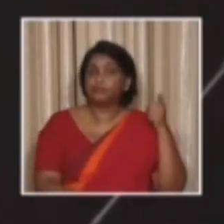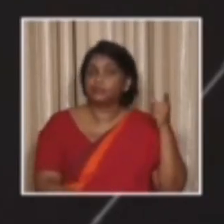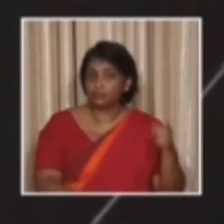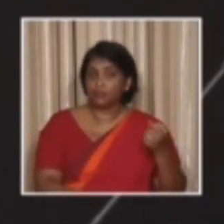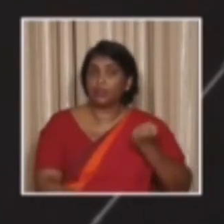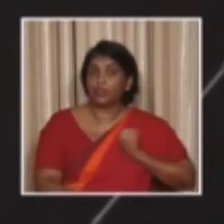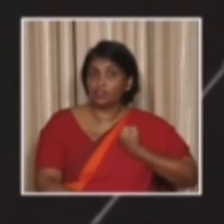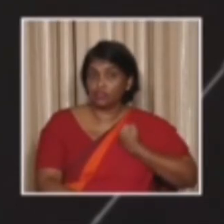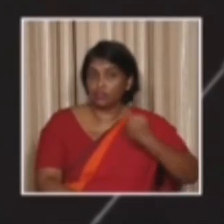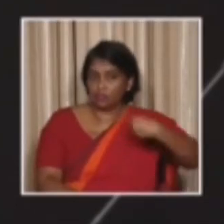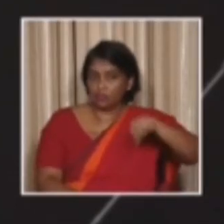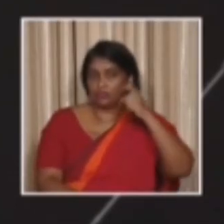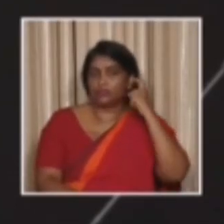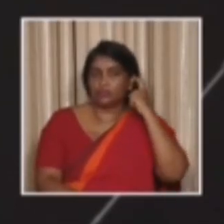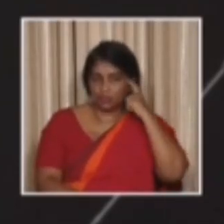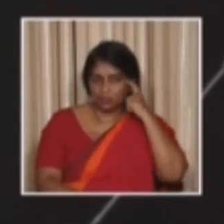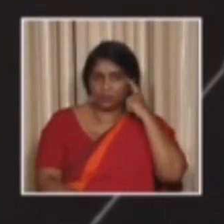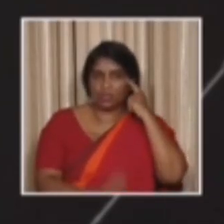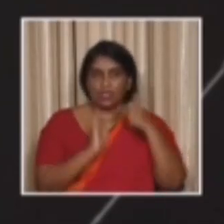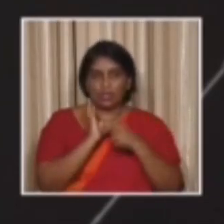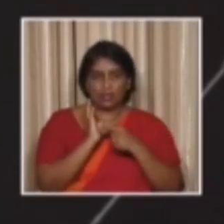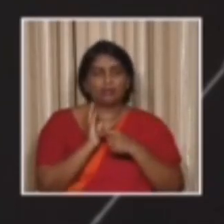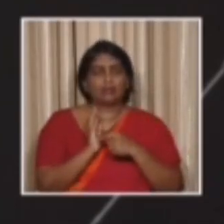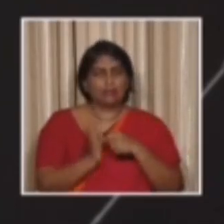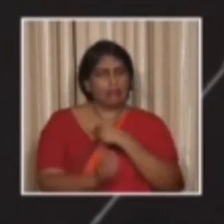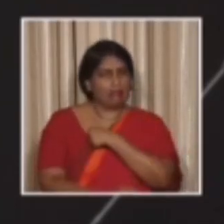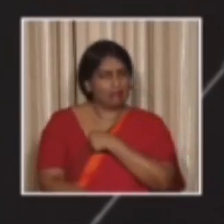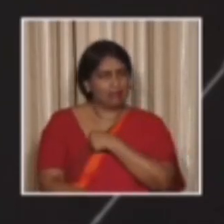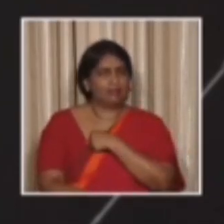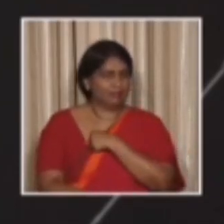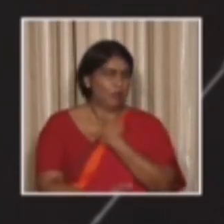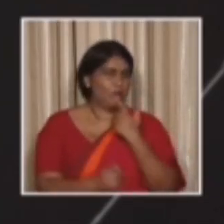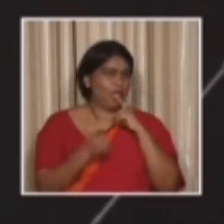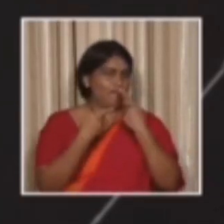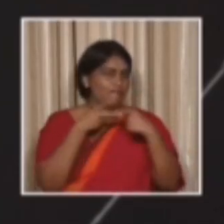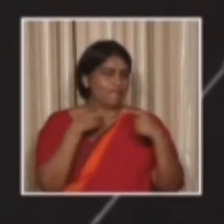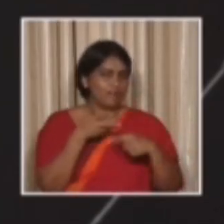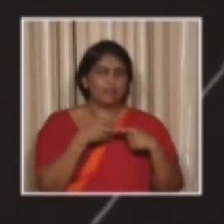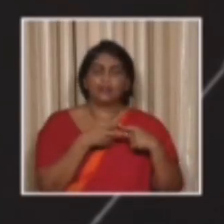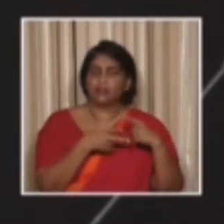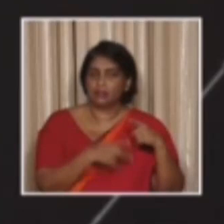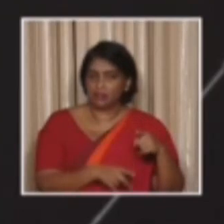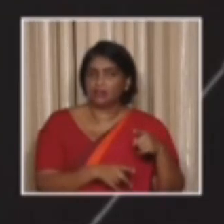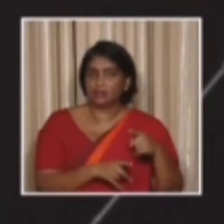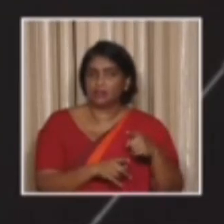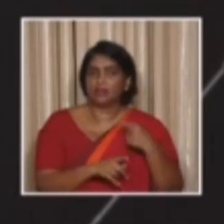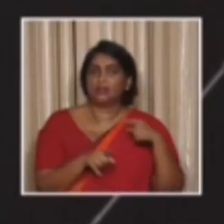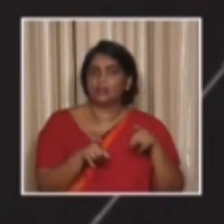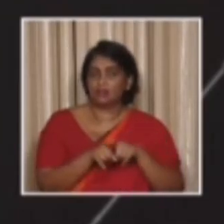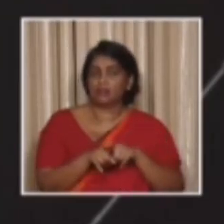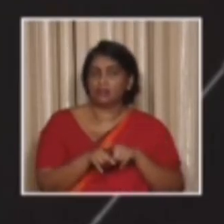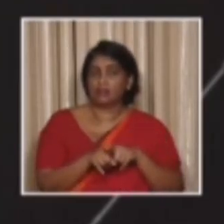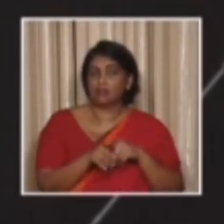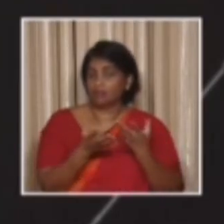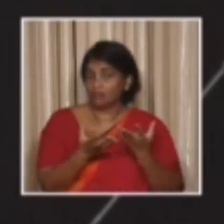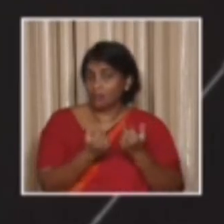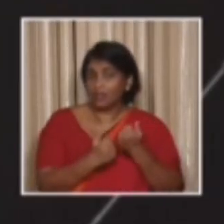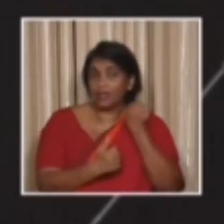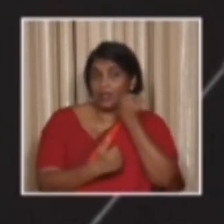அழிவடைய வேண்டுமென மக்கள் குறிப்பிடுவது நியாயமானது. நாட்டுக்கு கொண்டுவரும் மருந்து பொருட்கள் முறையாக பதிவு செய்யப்பட